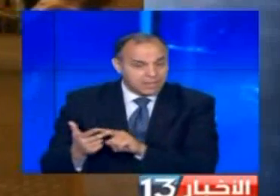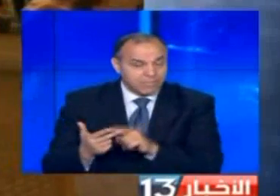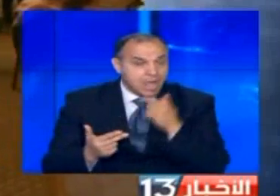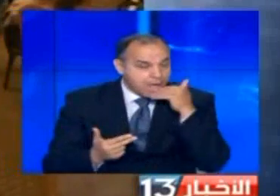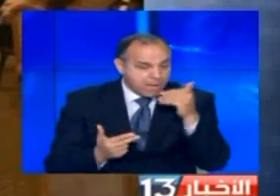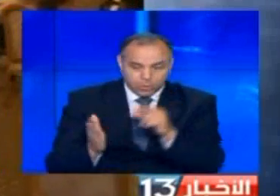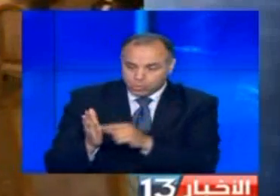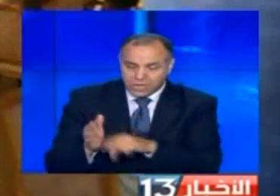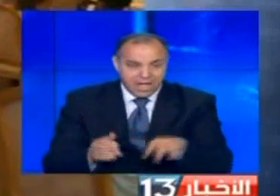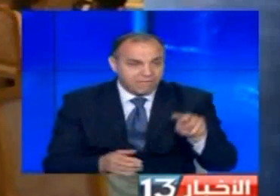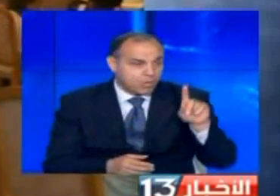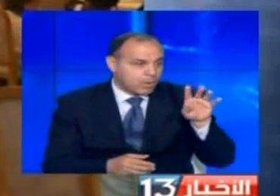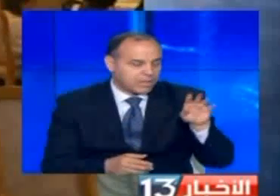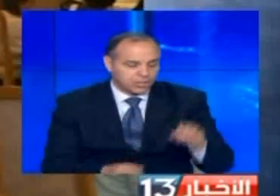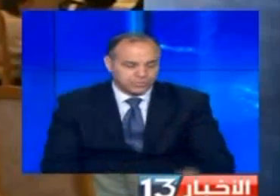بعد دستور